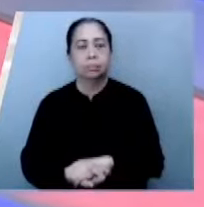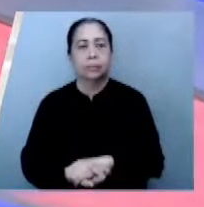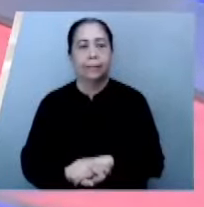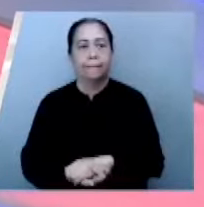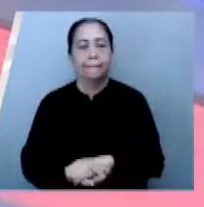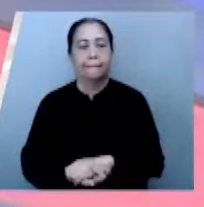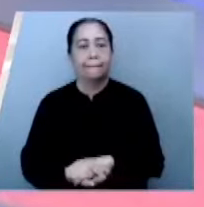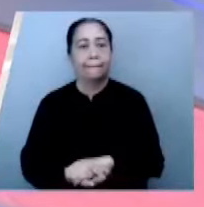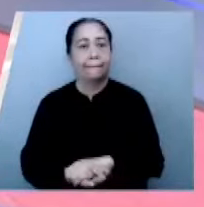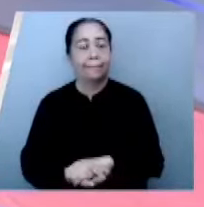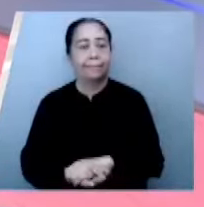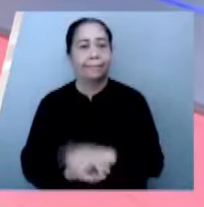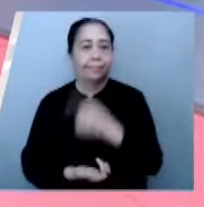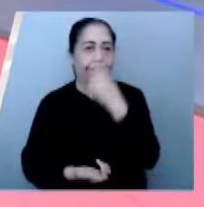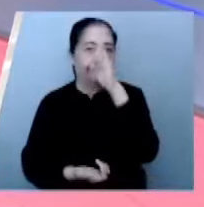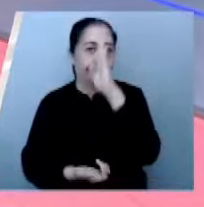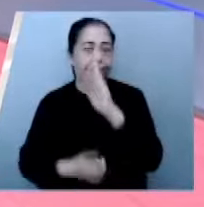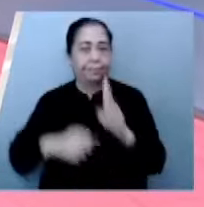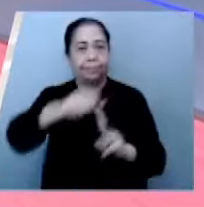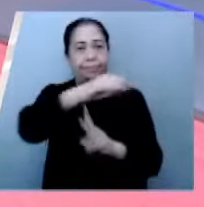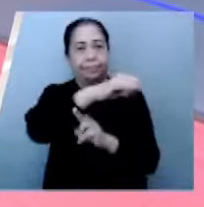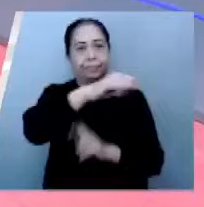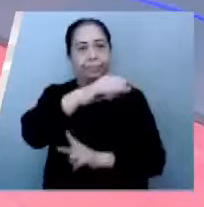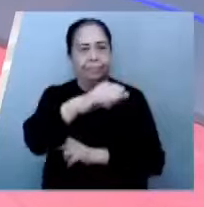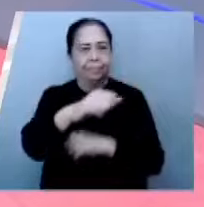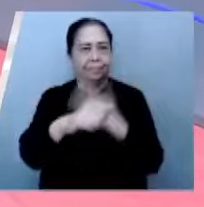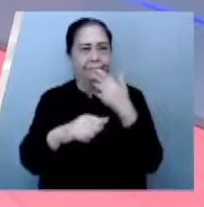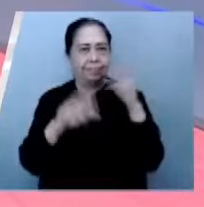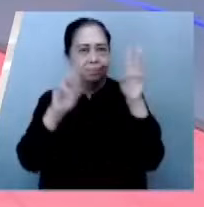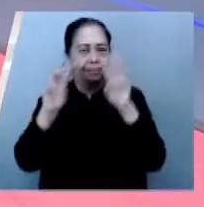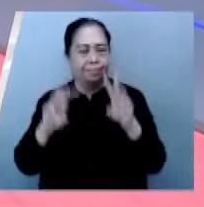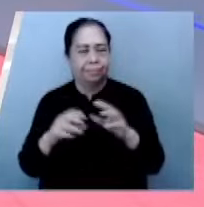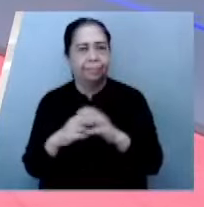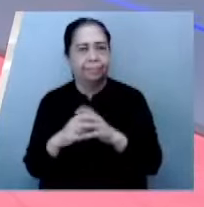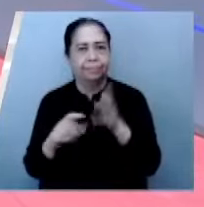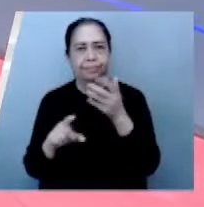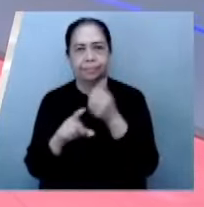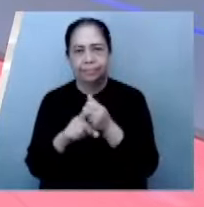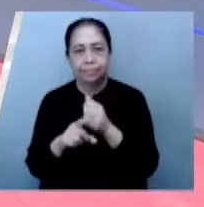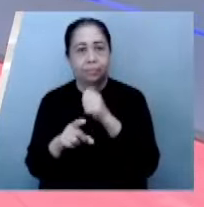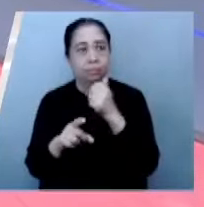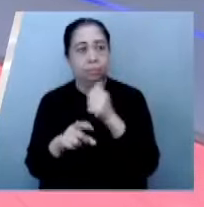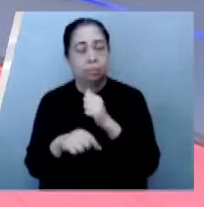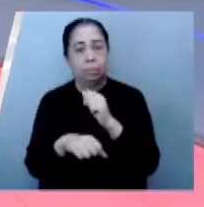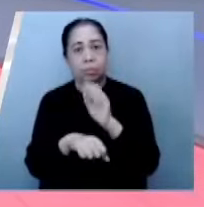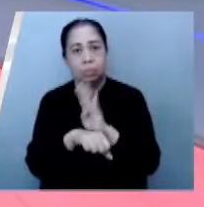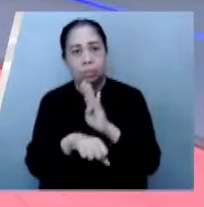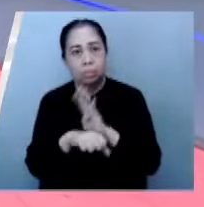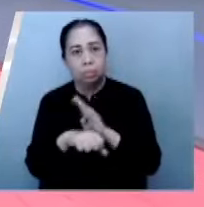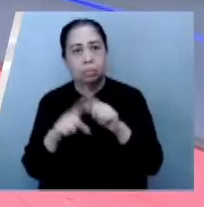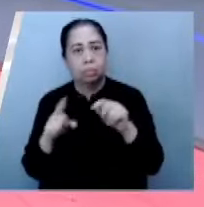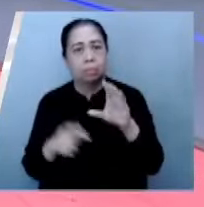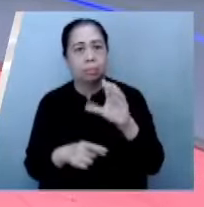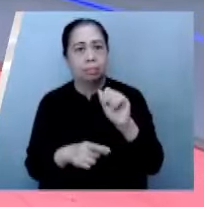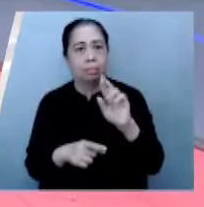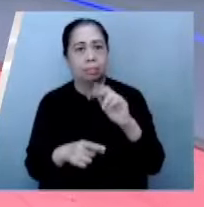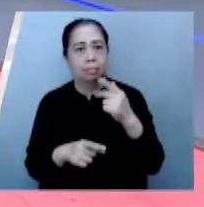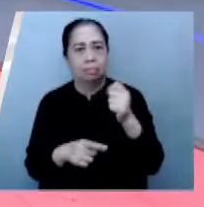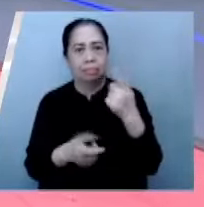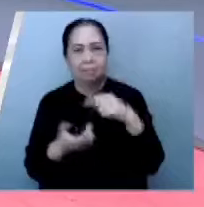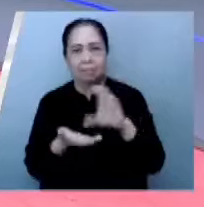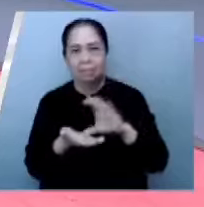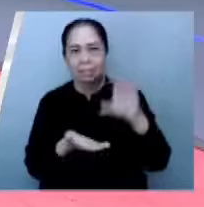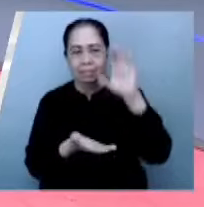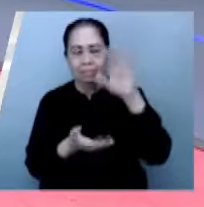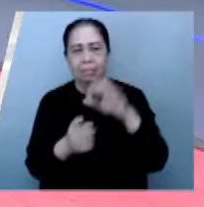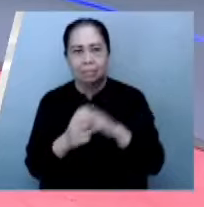Dahil sa nasirang tulay dulot ng masamang panahon, apektado hindi lang kabuhayan ng ilang taga-Caraga, Davao Oriental, pati ang pagbili